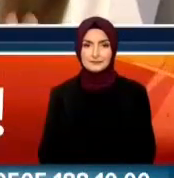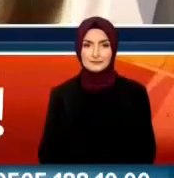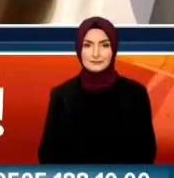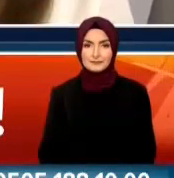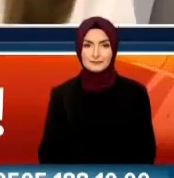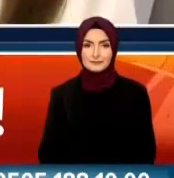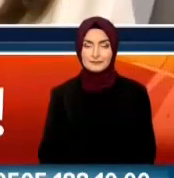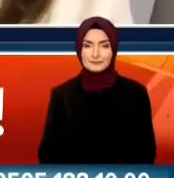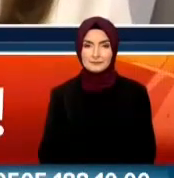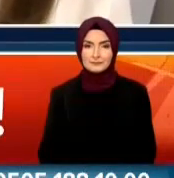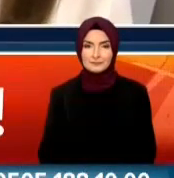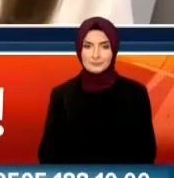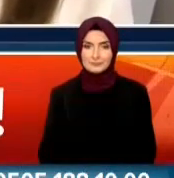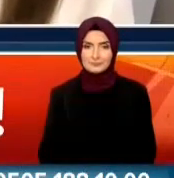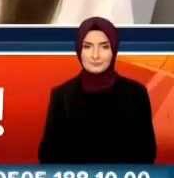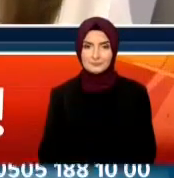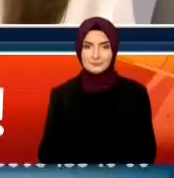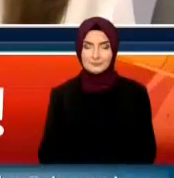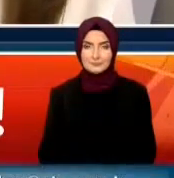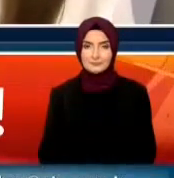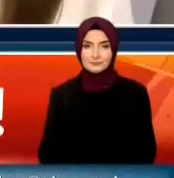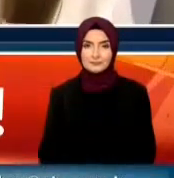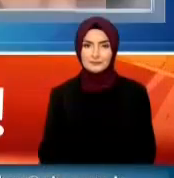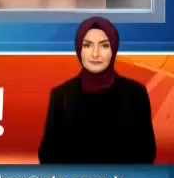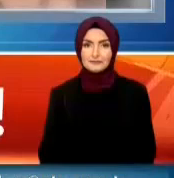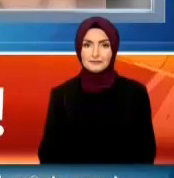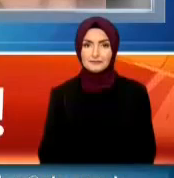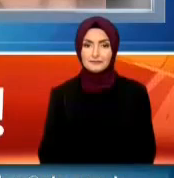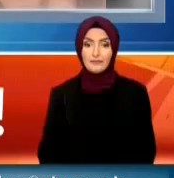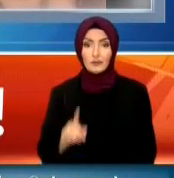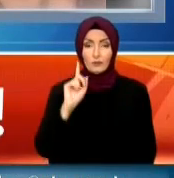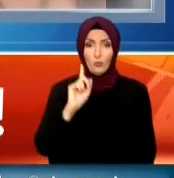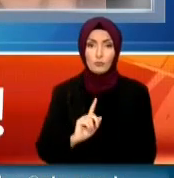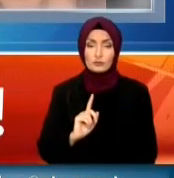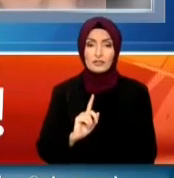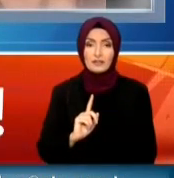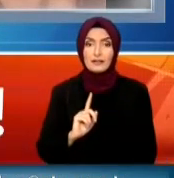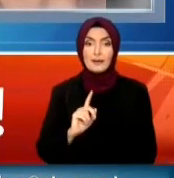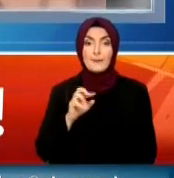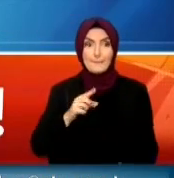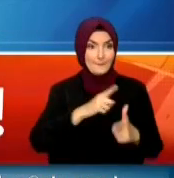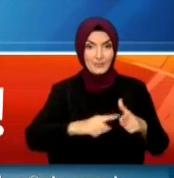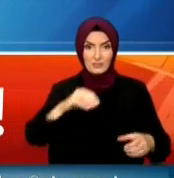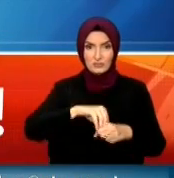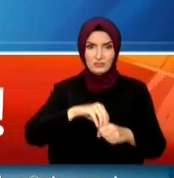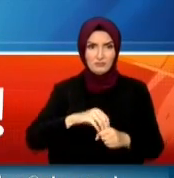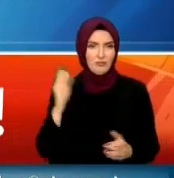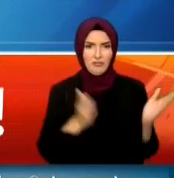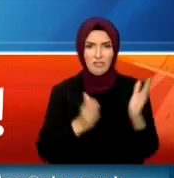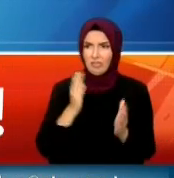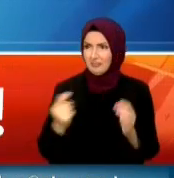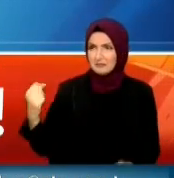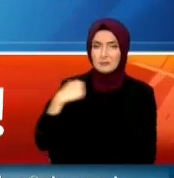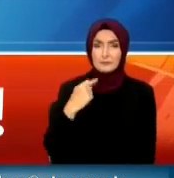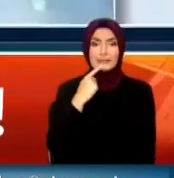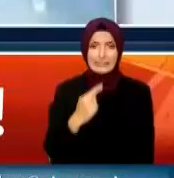I started yelling and after he punched me in the face. Önce plajda darp edildim dedi ama ortaya çıkan yeni görüntüler